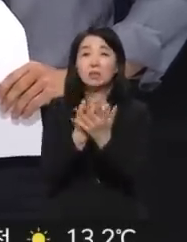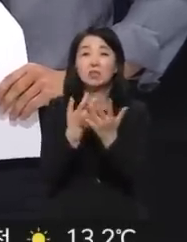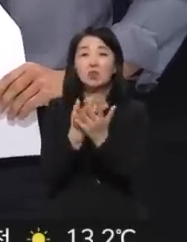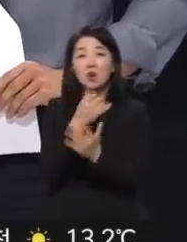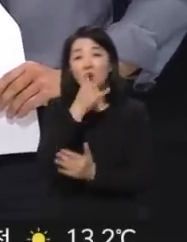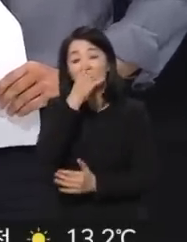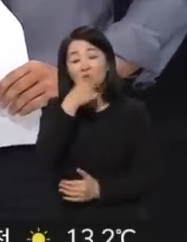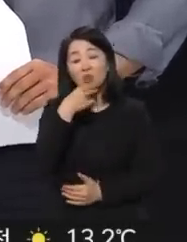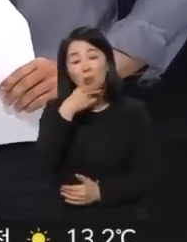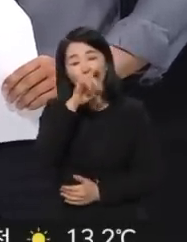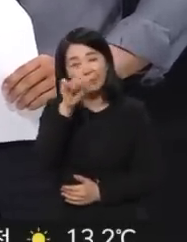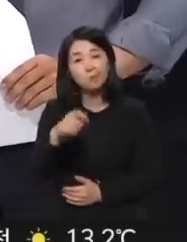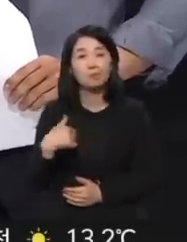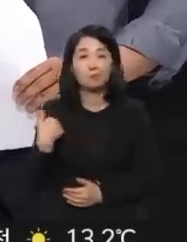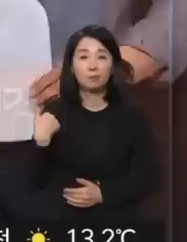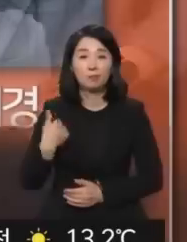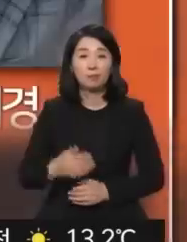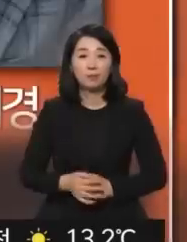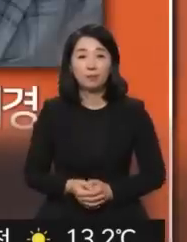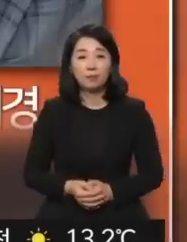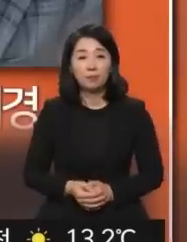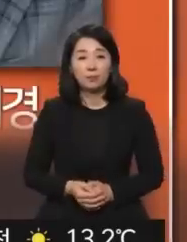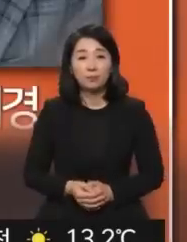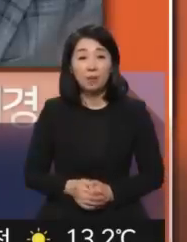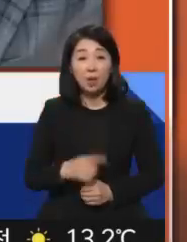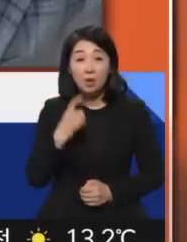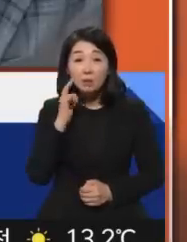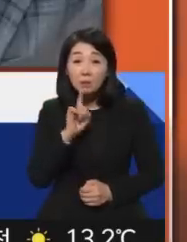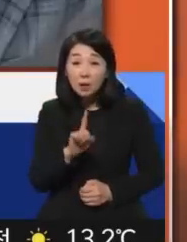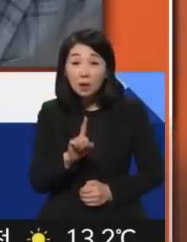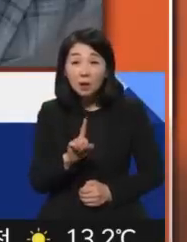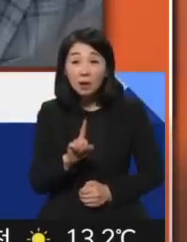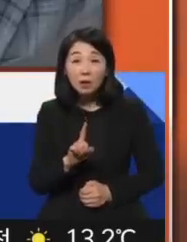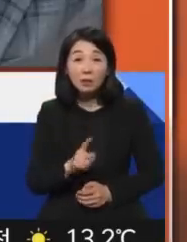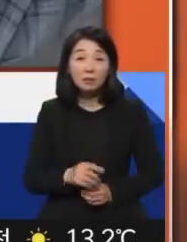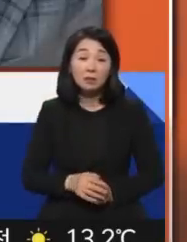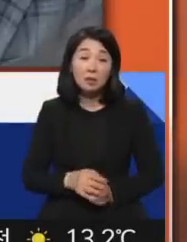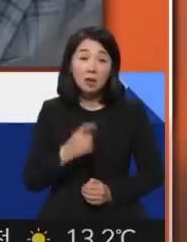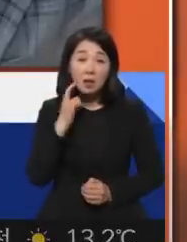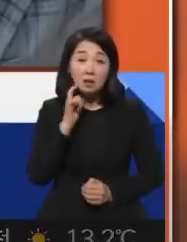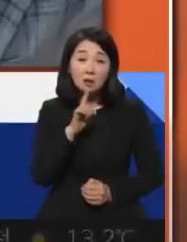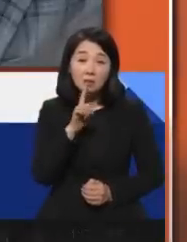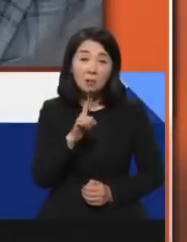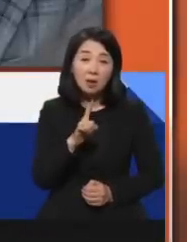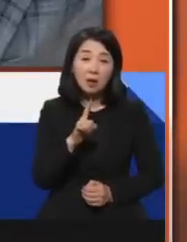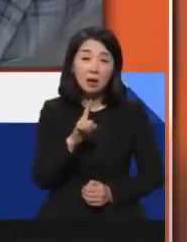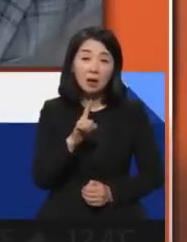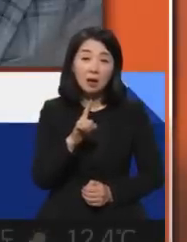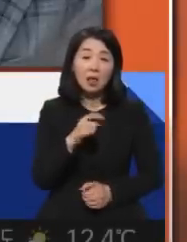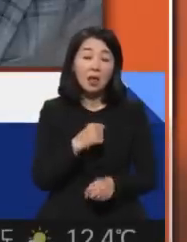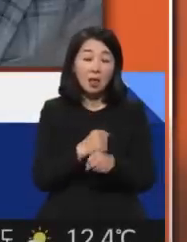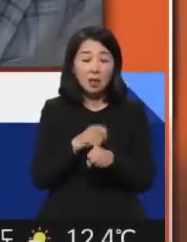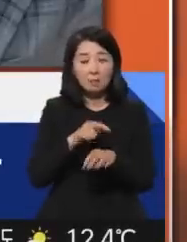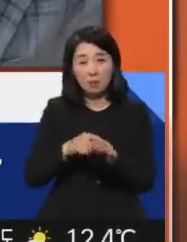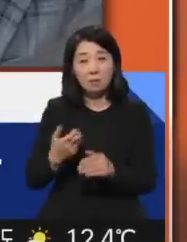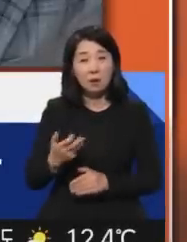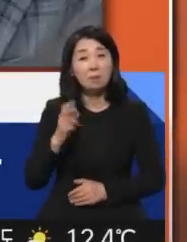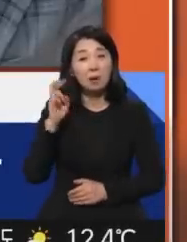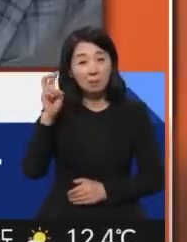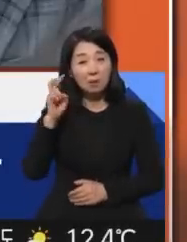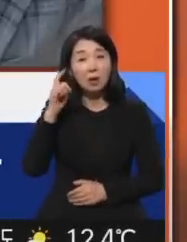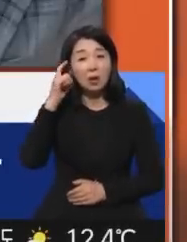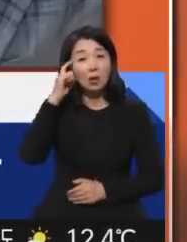더 있는지도 미지수입니다. 거짓말이야 보세요. 아니, 거짓말해서 너무 아프겠죠 마음이. 그리고 막 지금